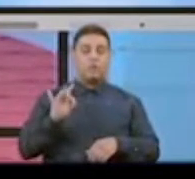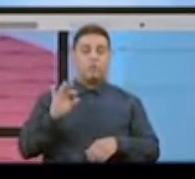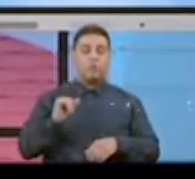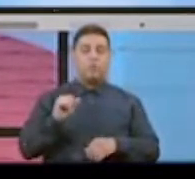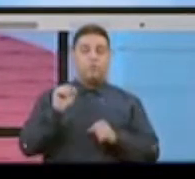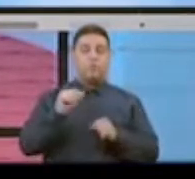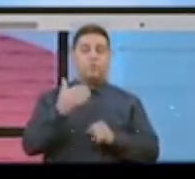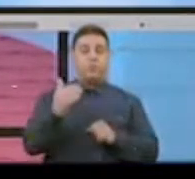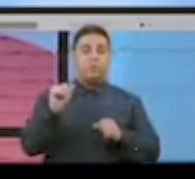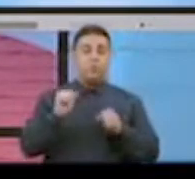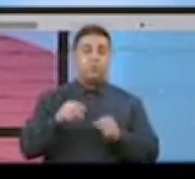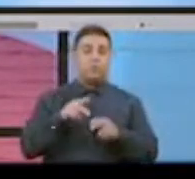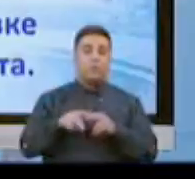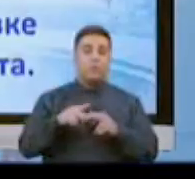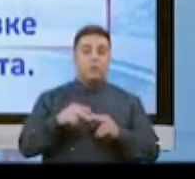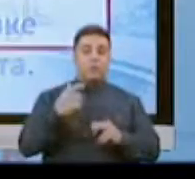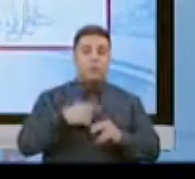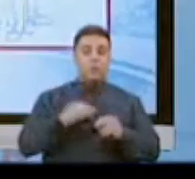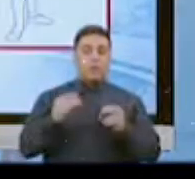и себе, и остальным.